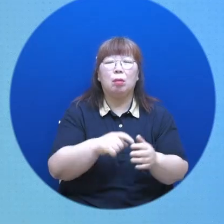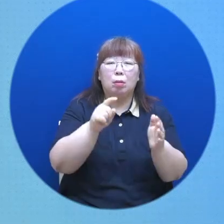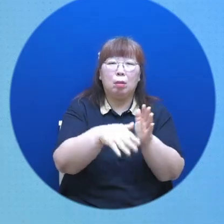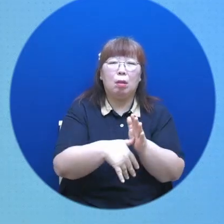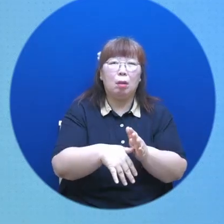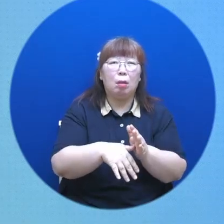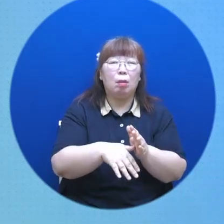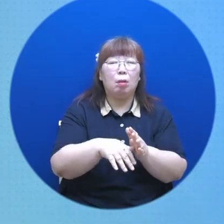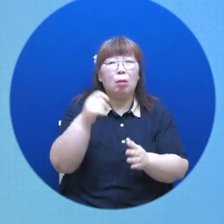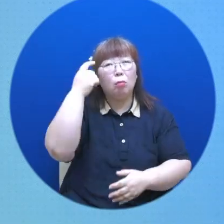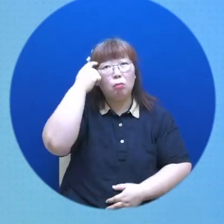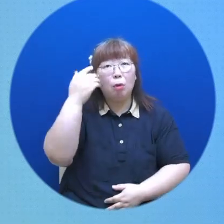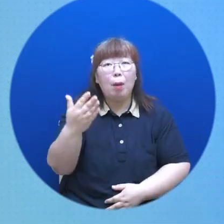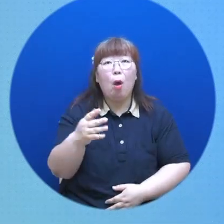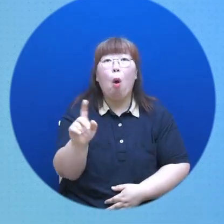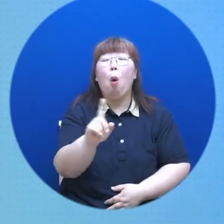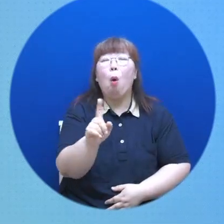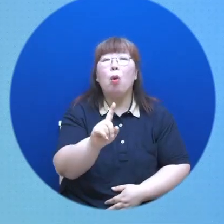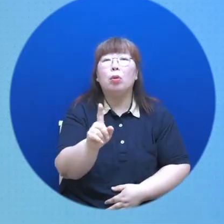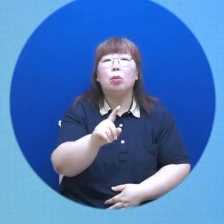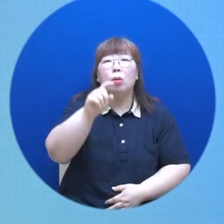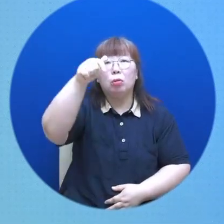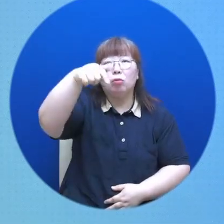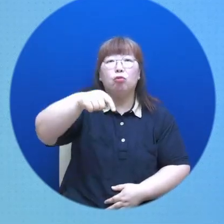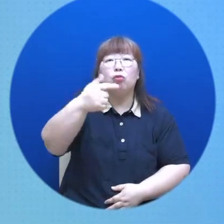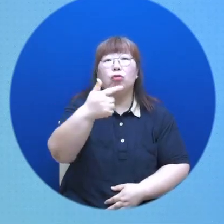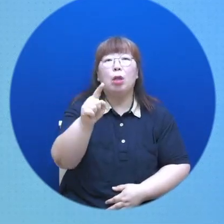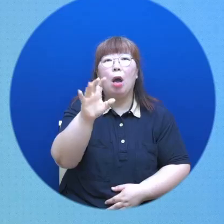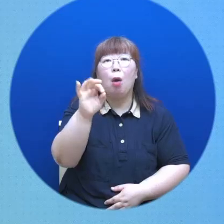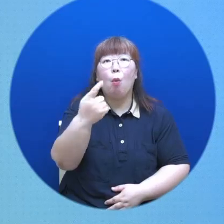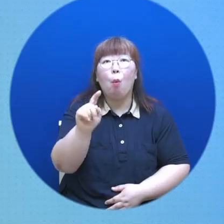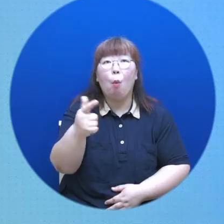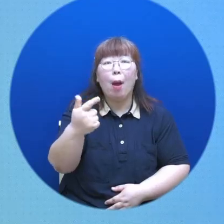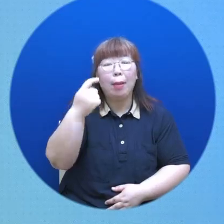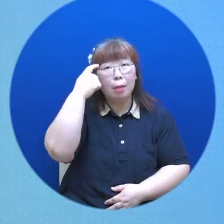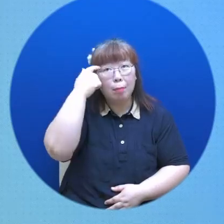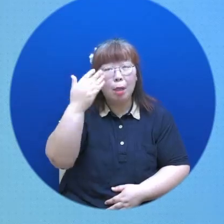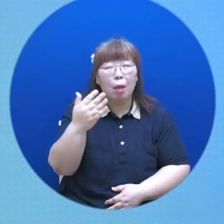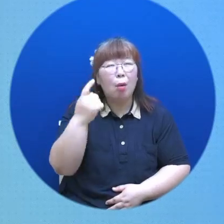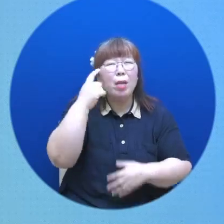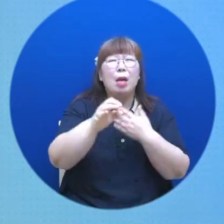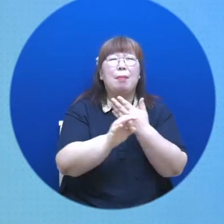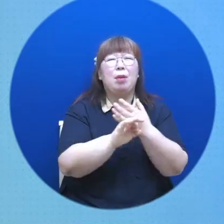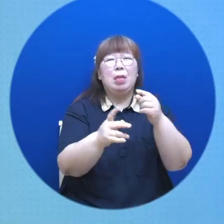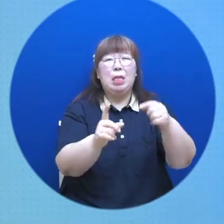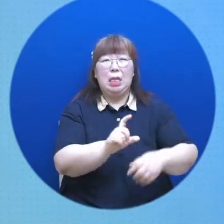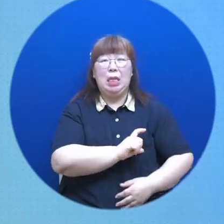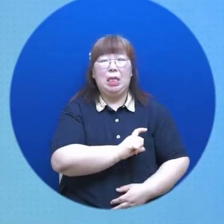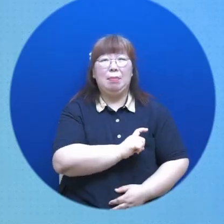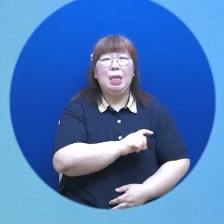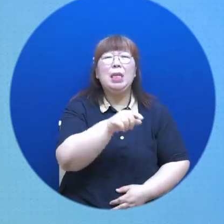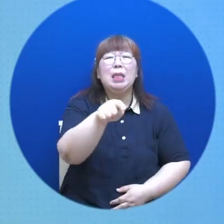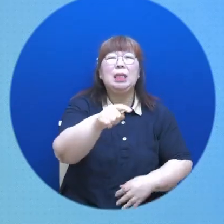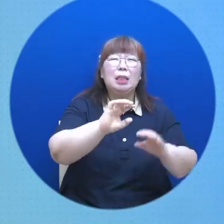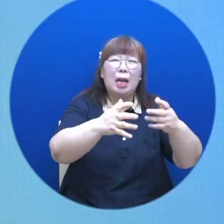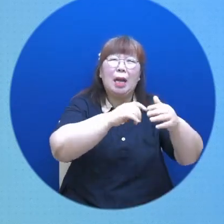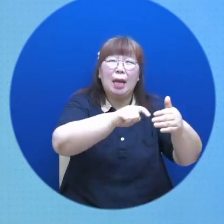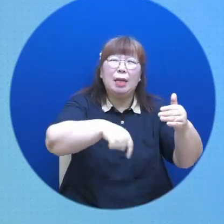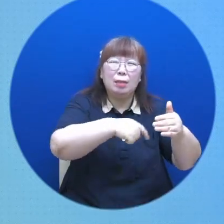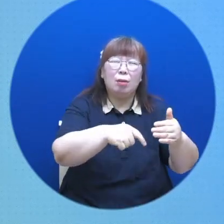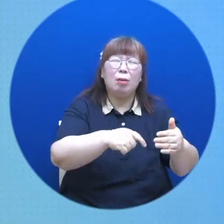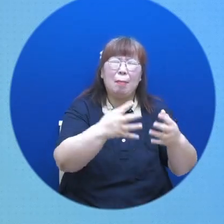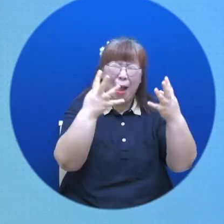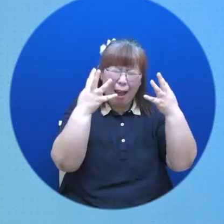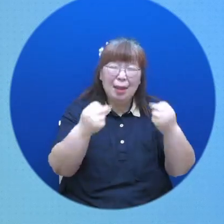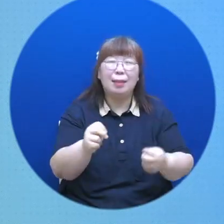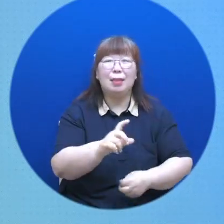구나완? 어떤 구나완? 왜냐하면 이 구나완이란 이름이 그 인도네시아에서 굉장히 흔한